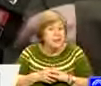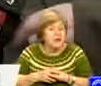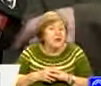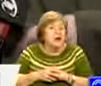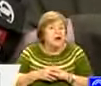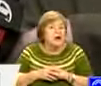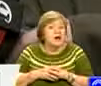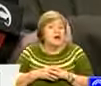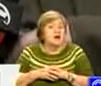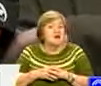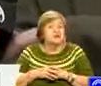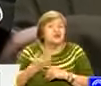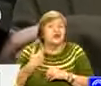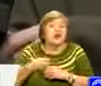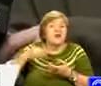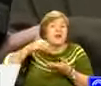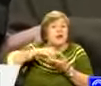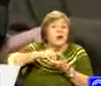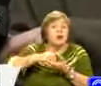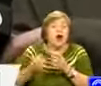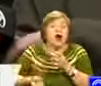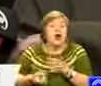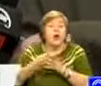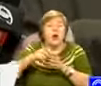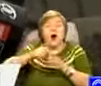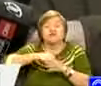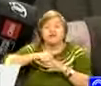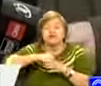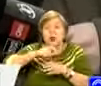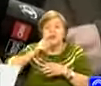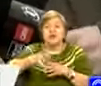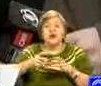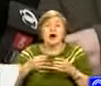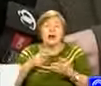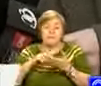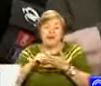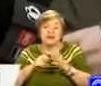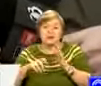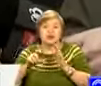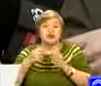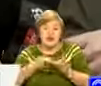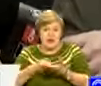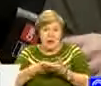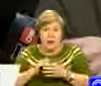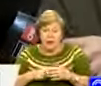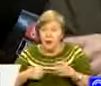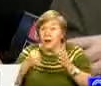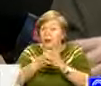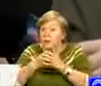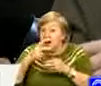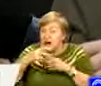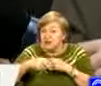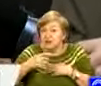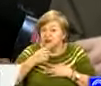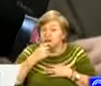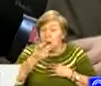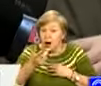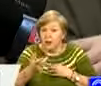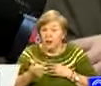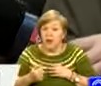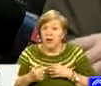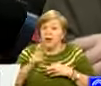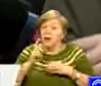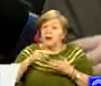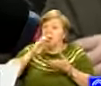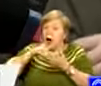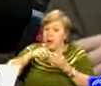înglobăm în noua reformă a sistemului de pensii și salarizare. Deci nu există o garanție că până la sfârșitul anului, ok, nu a sesiunii, ci la sfârșitul anului, va fi adoptat acest